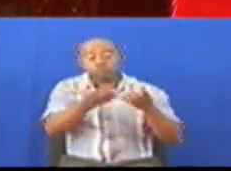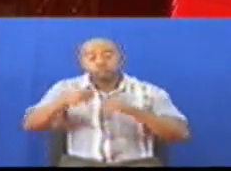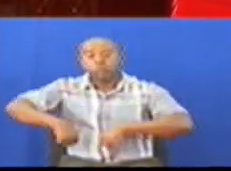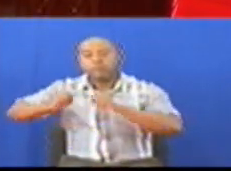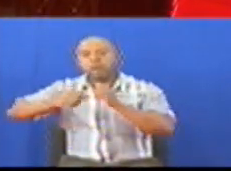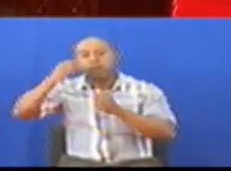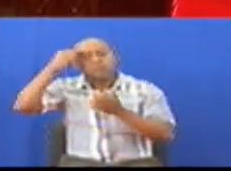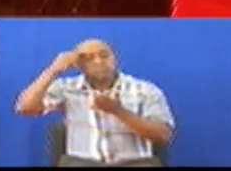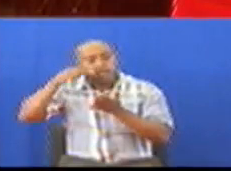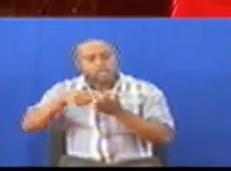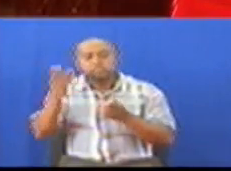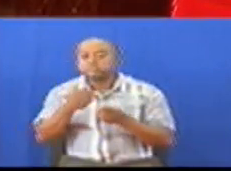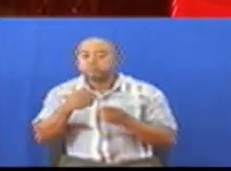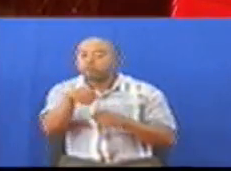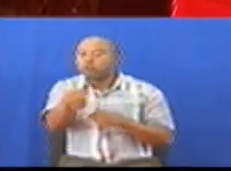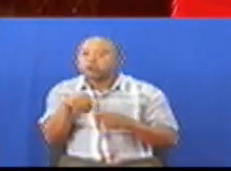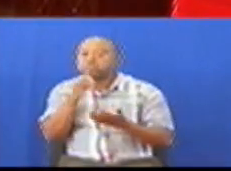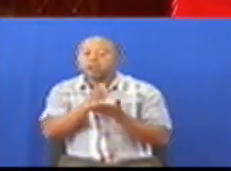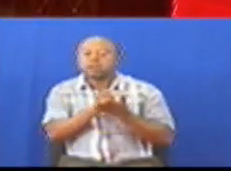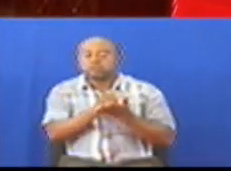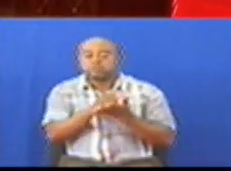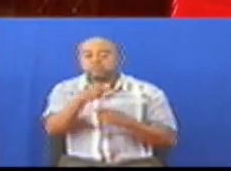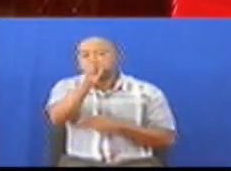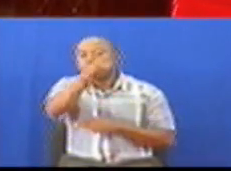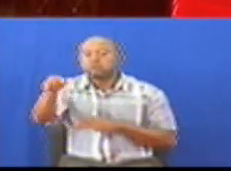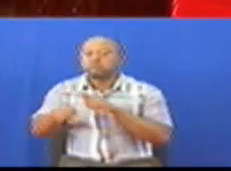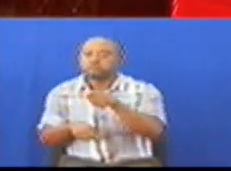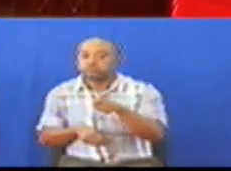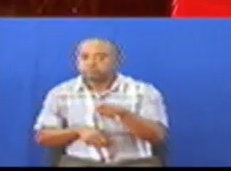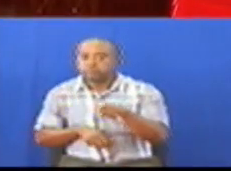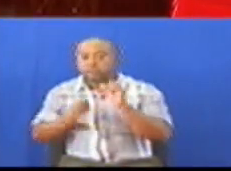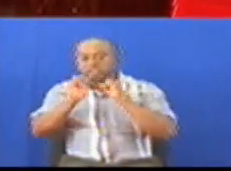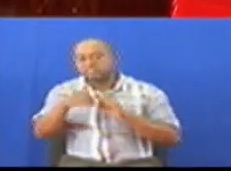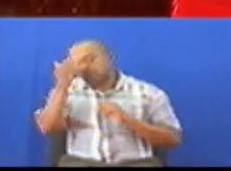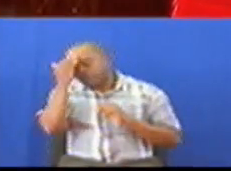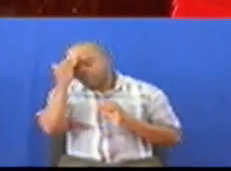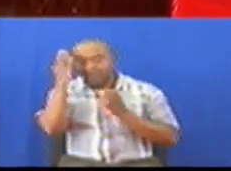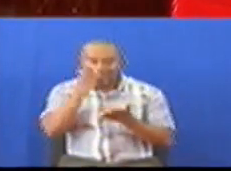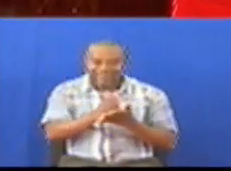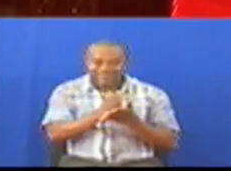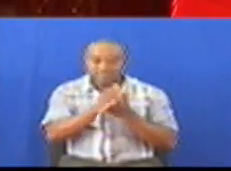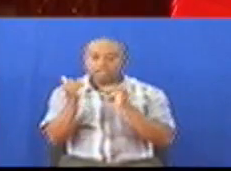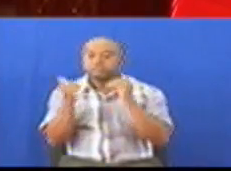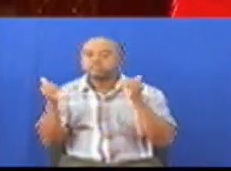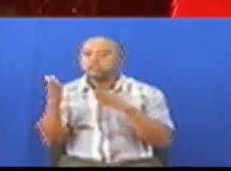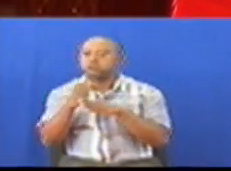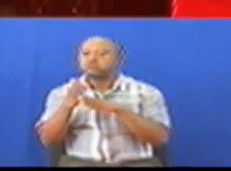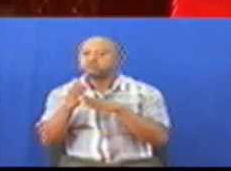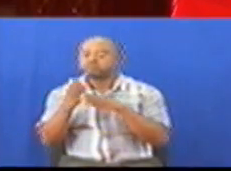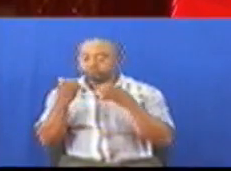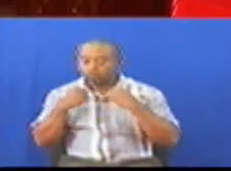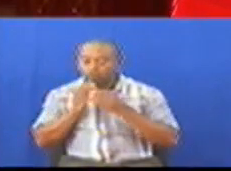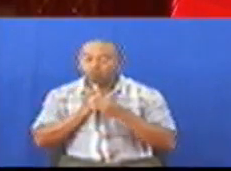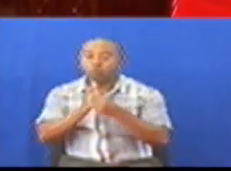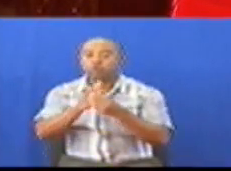haki wananchi. Aidha, ni vyema tukafahamu vizuri uhusiano haki na sheria katika uendeshaji wa nchi, na ni msingi mkubwa